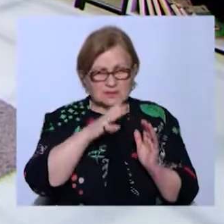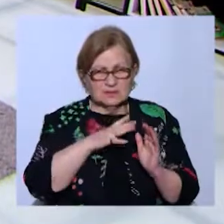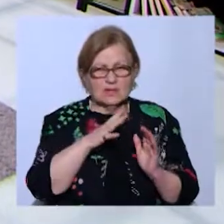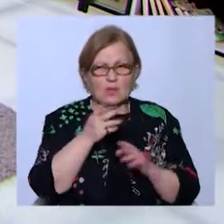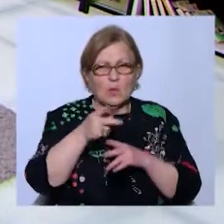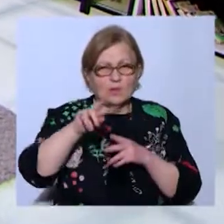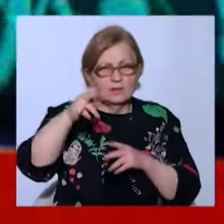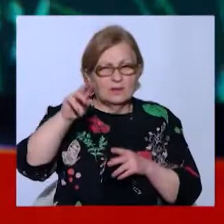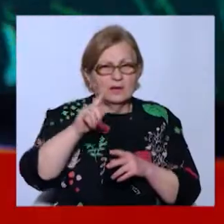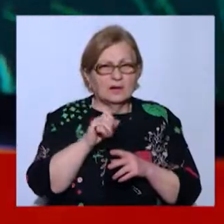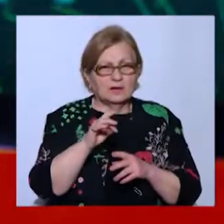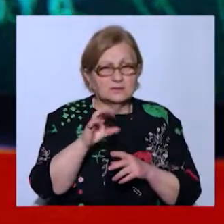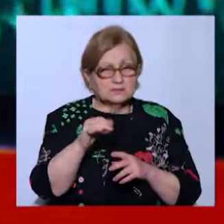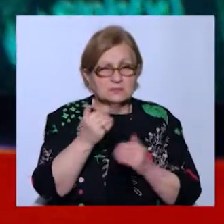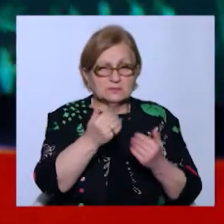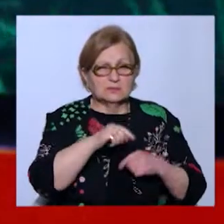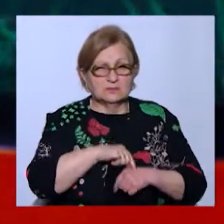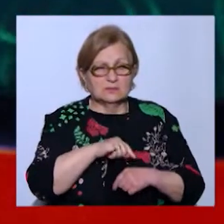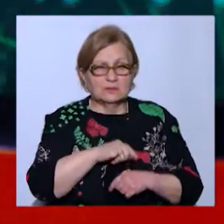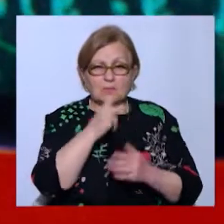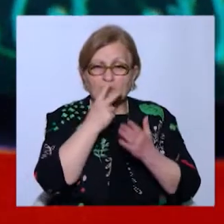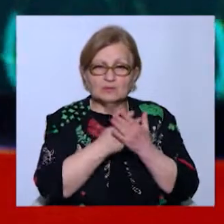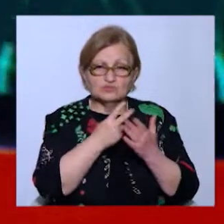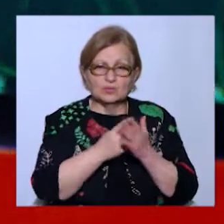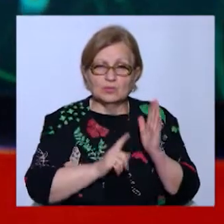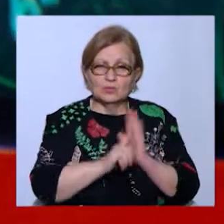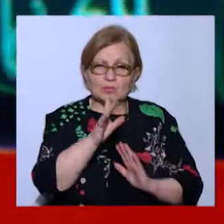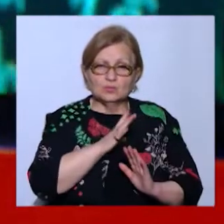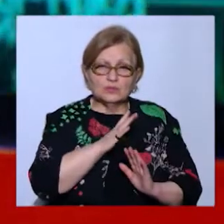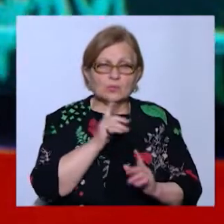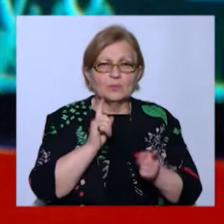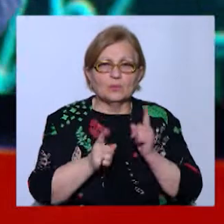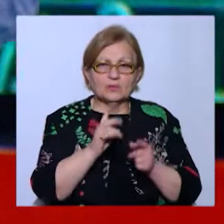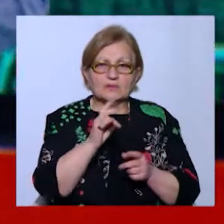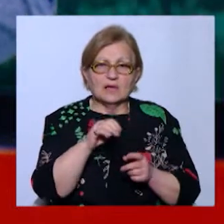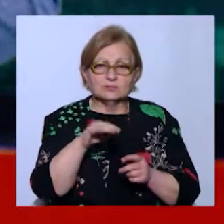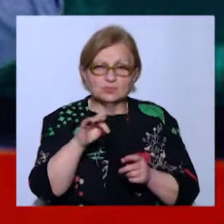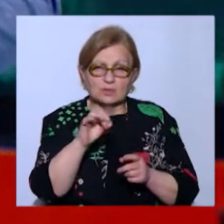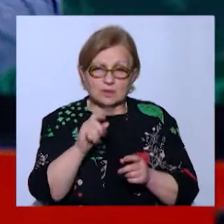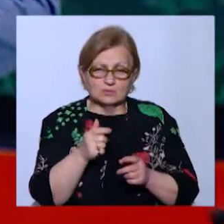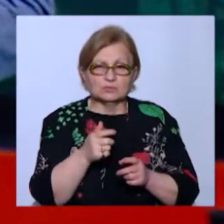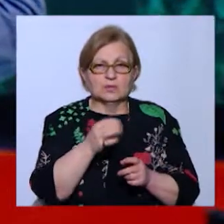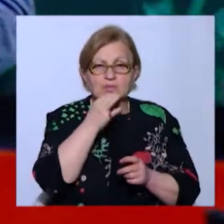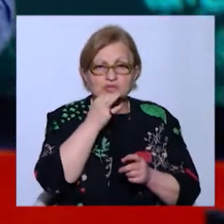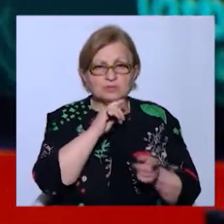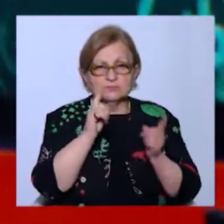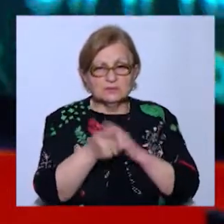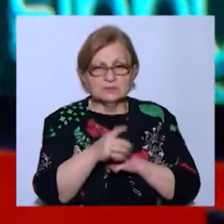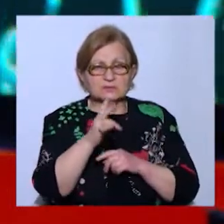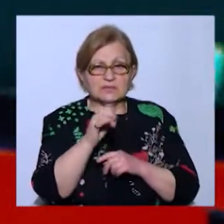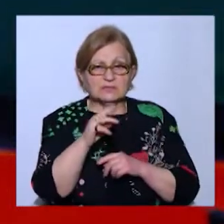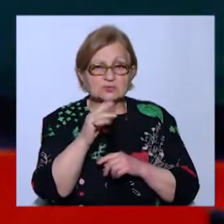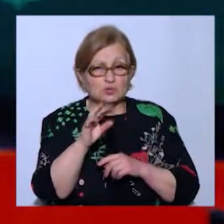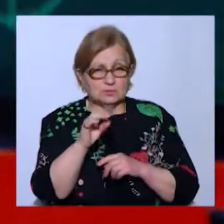თვისებებს. თავდაპირველად მაჩვენებელი უნდა ყოფილიყო ნატურალური რიცხვი აუცილებლად, შემდეგ მთელი, შემდეგ რაციონალური და